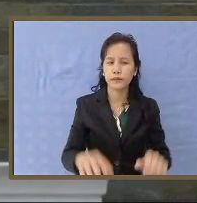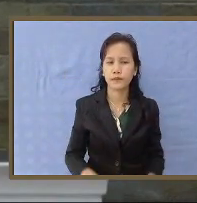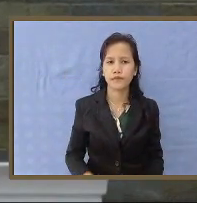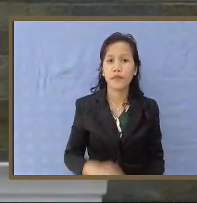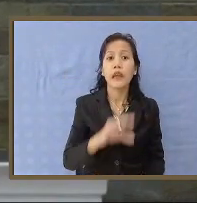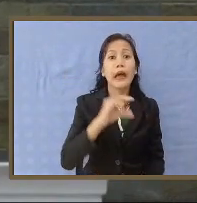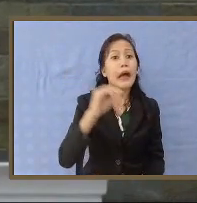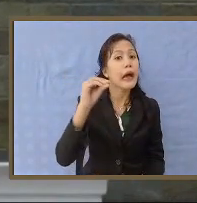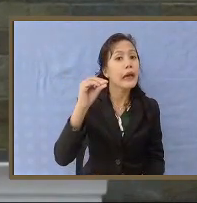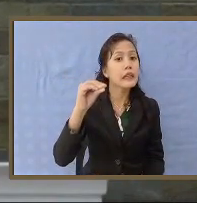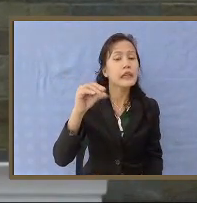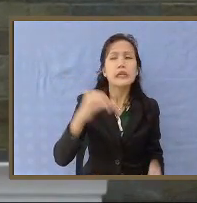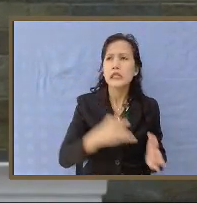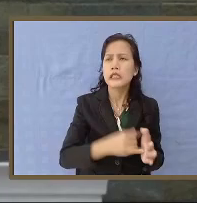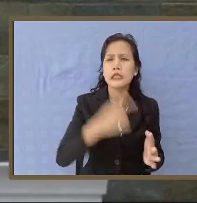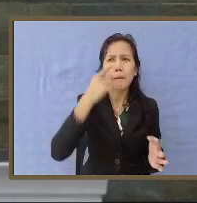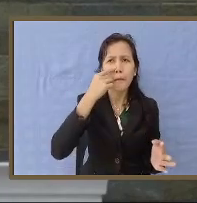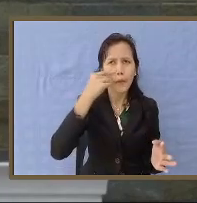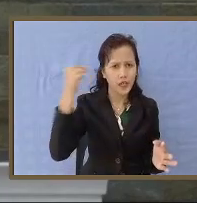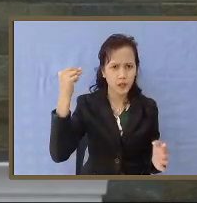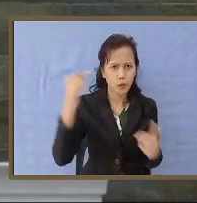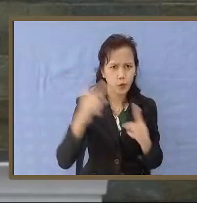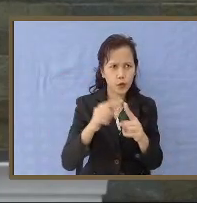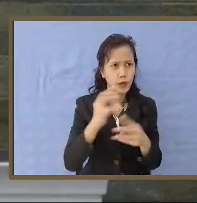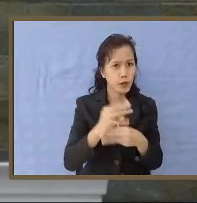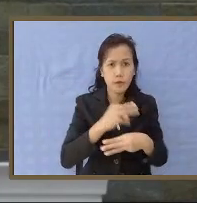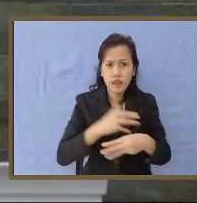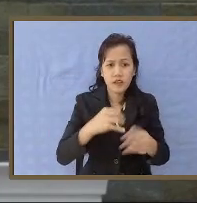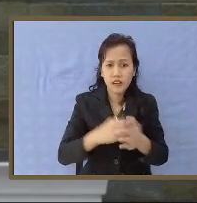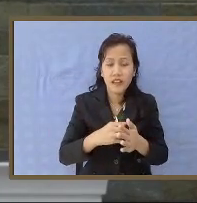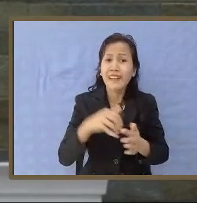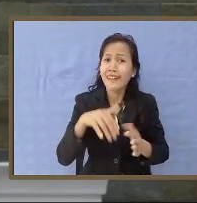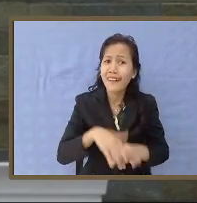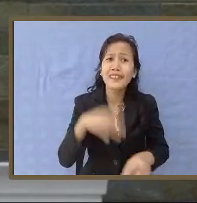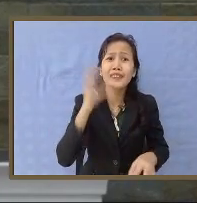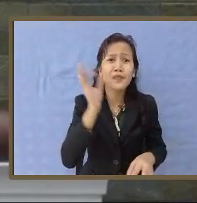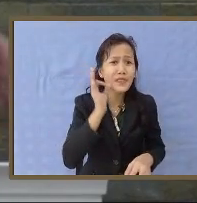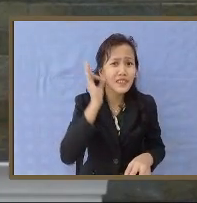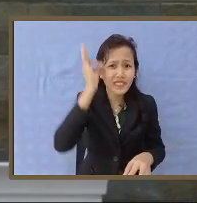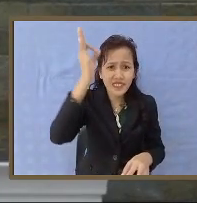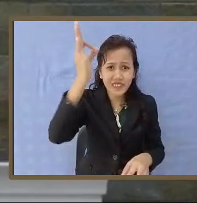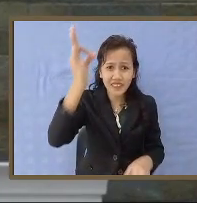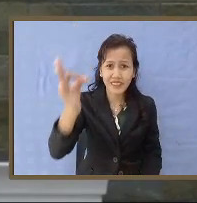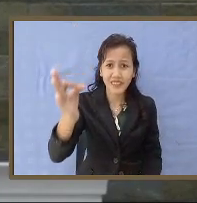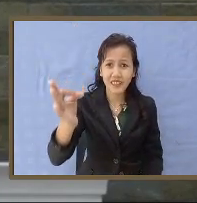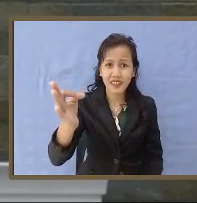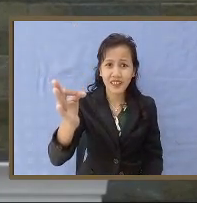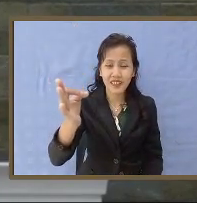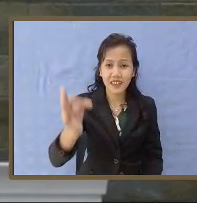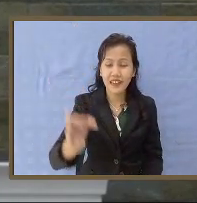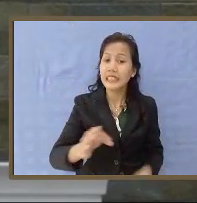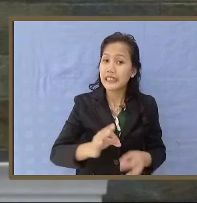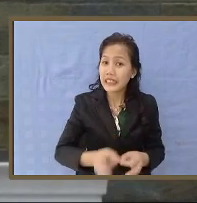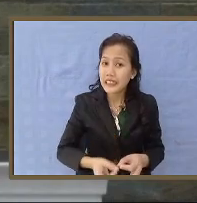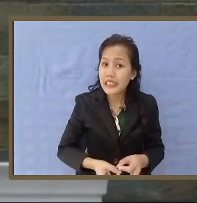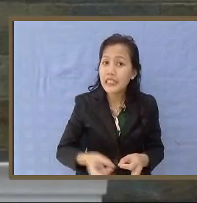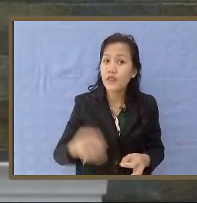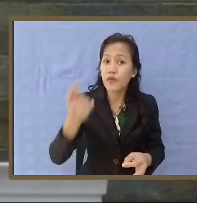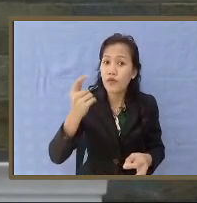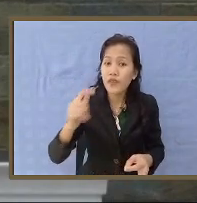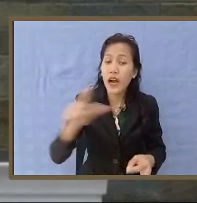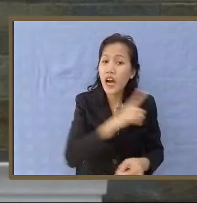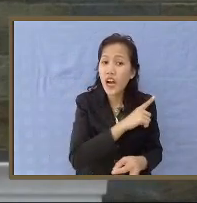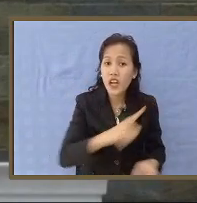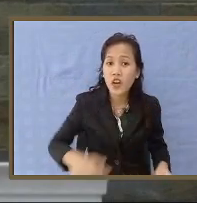And it's impossible for them to make it in the future, if God will tarry. If the Lord will tarry,